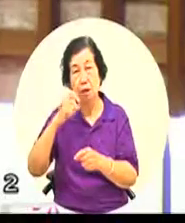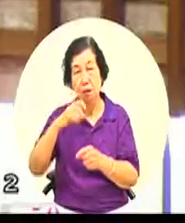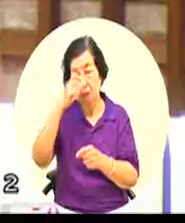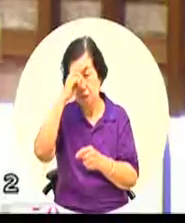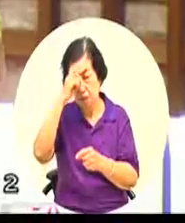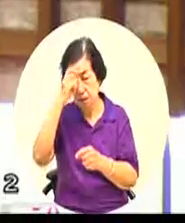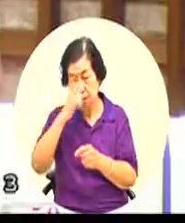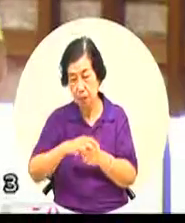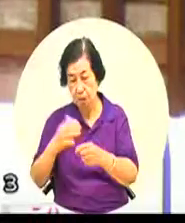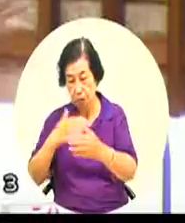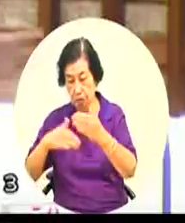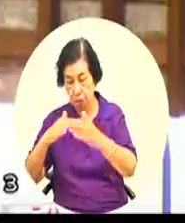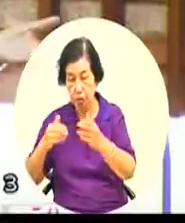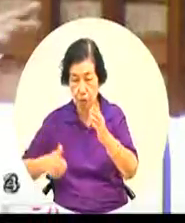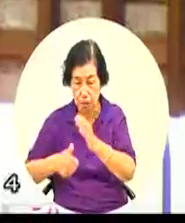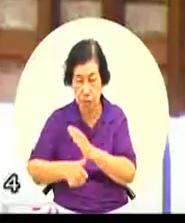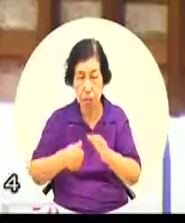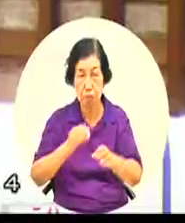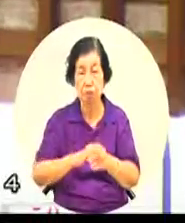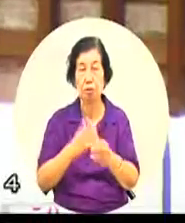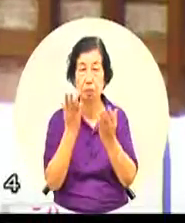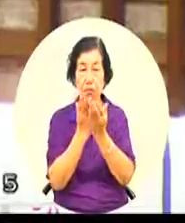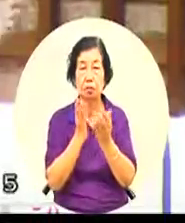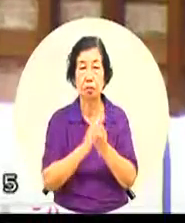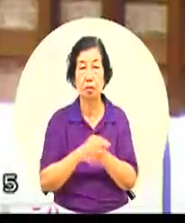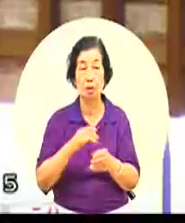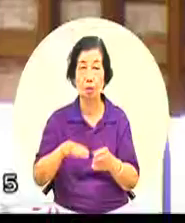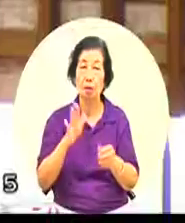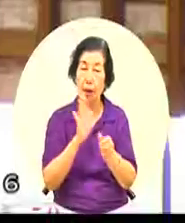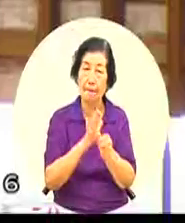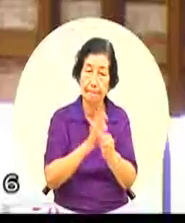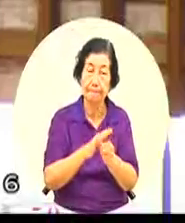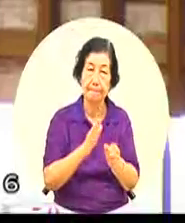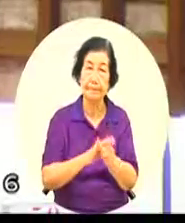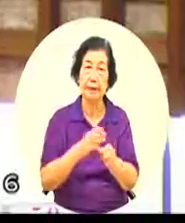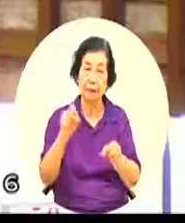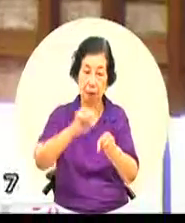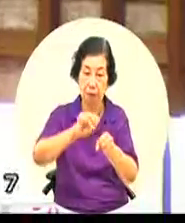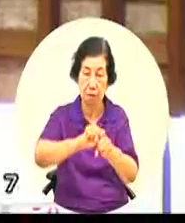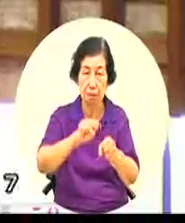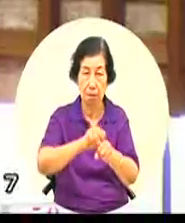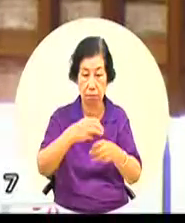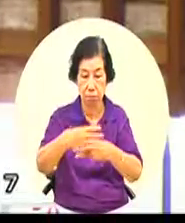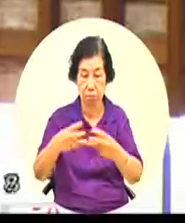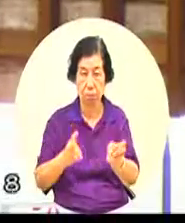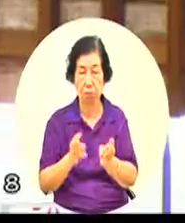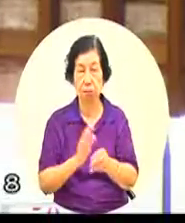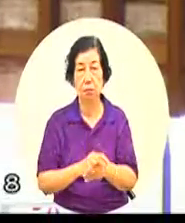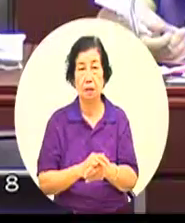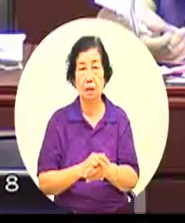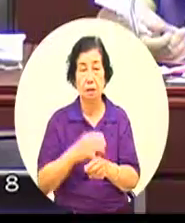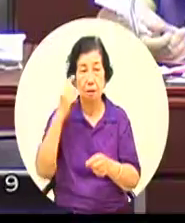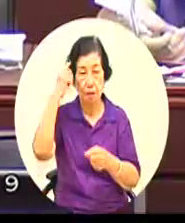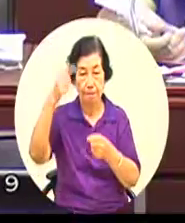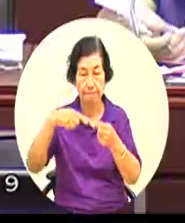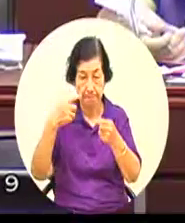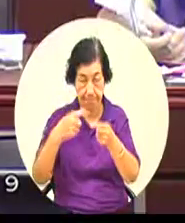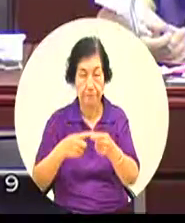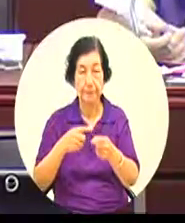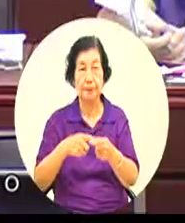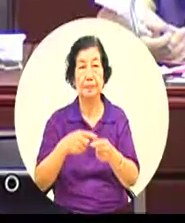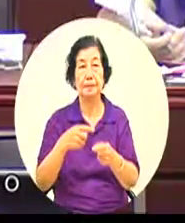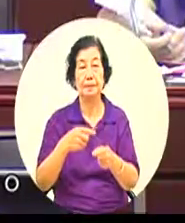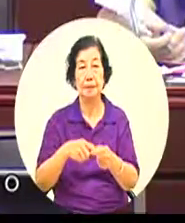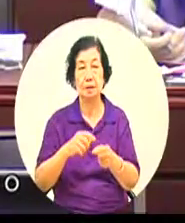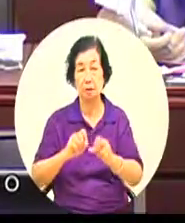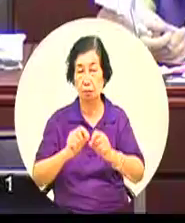多开几，为下次的多开几班，不是？就解决了这些问题吗？ 是讲那个明年的方案已经不一样哦。那另外我们